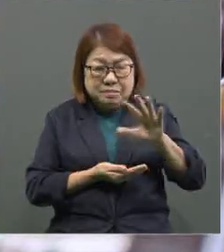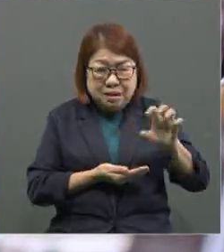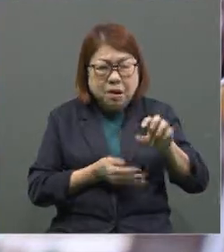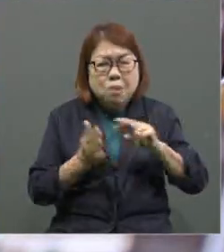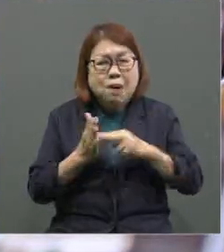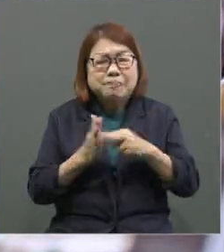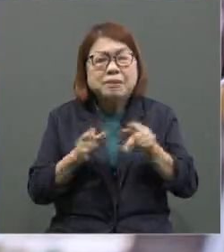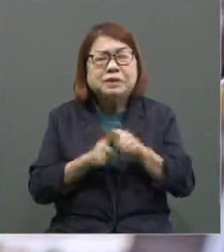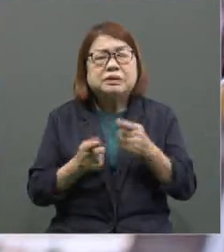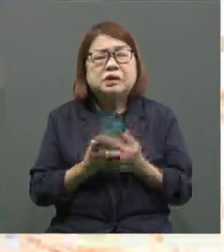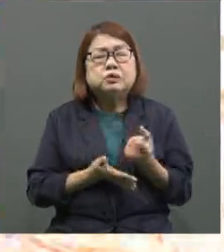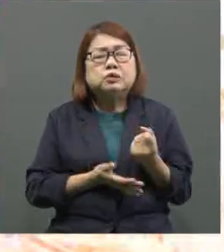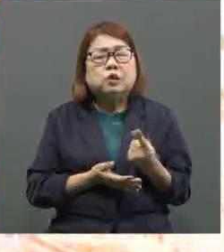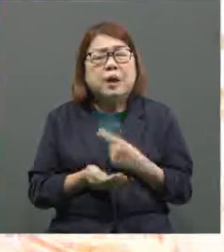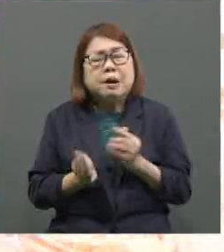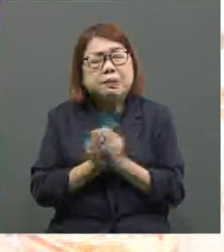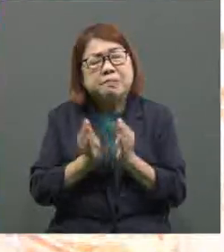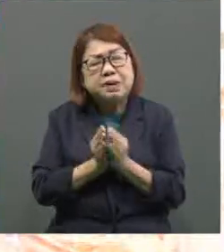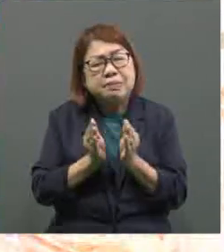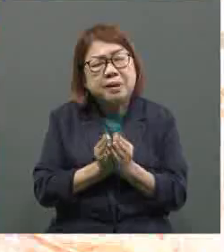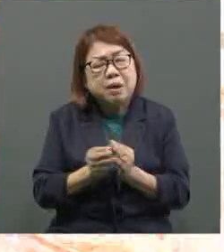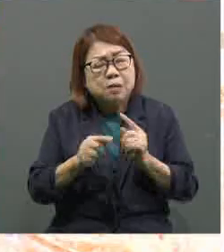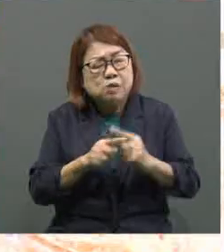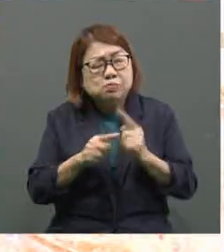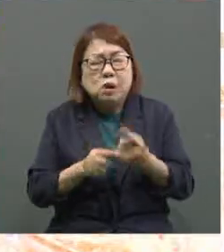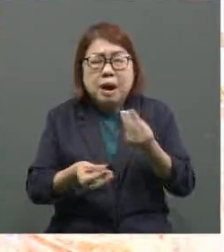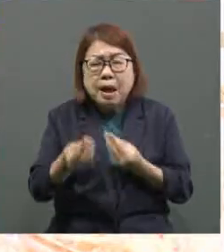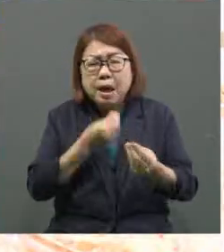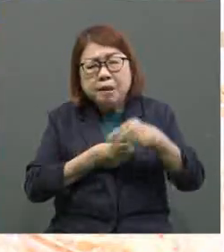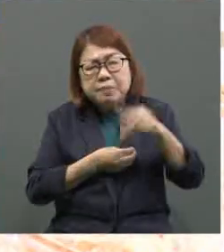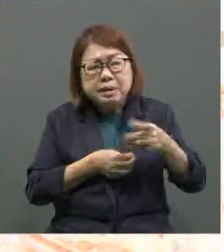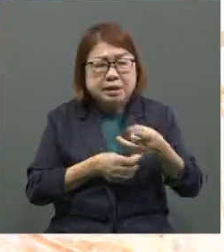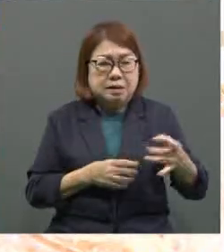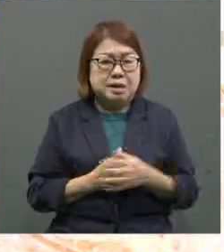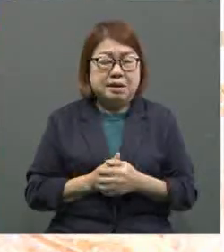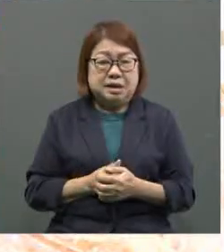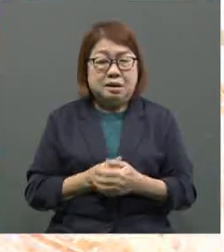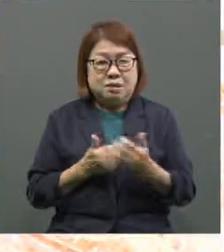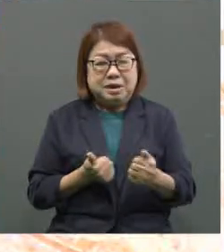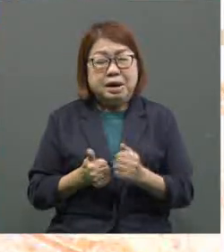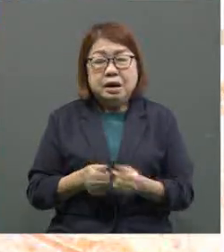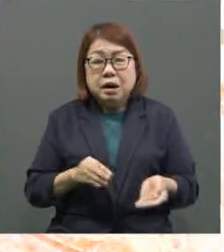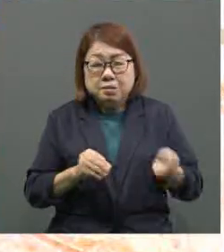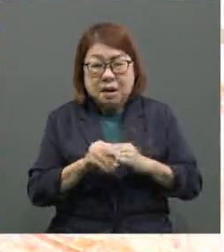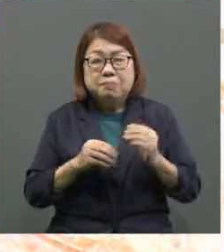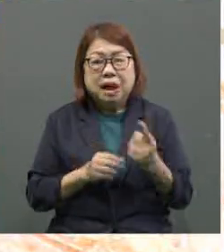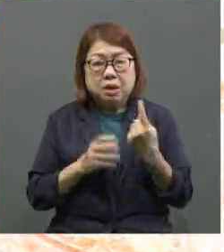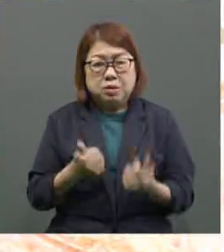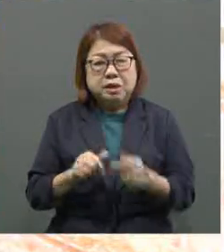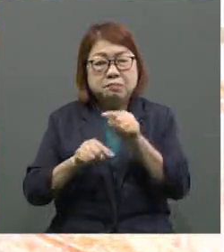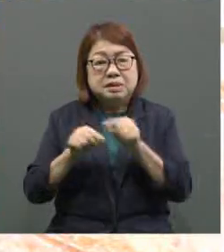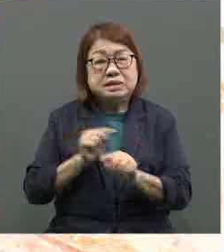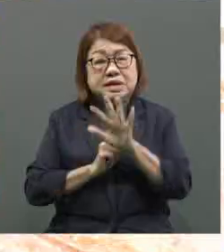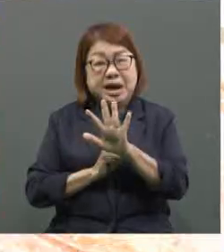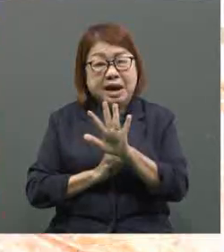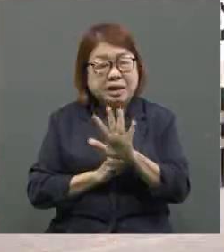จากบัตรเครดิตเพื่อที่จะเอาแต้มเอาพอย์เอาคะแนนเอาอะไรก็ว่าไปนะคะทีนี้การปรับเกณฑ์อัตราชำระขั้นต่ำเนี่ยจากปัจจุบัน